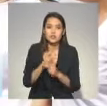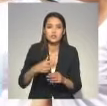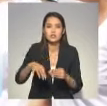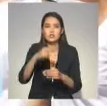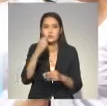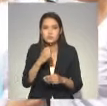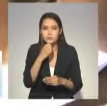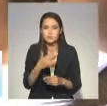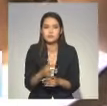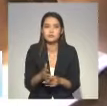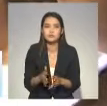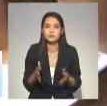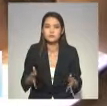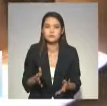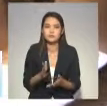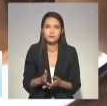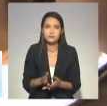неравнодушным казахстанцам.